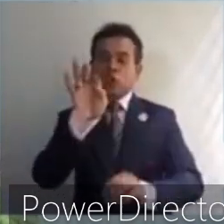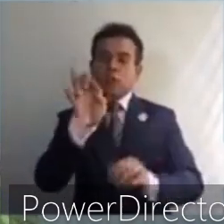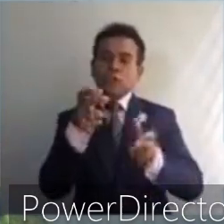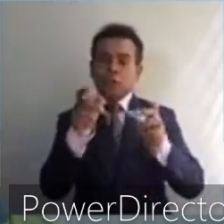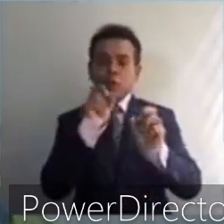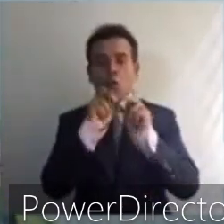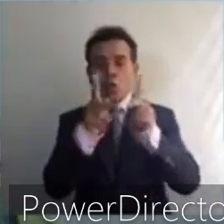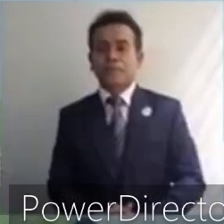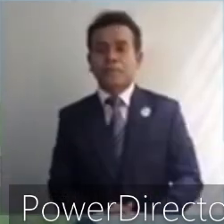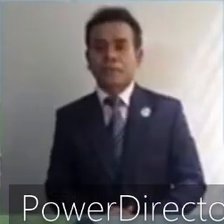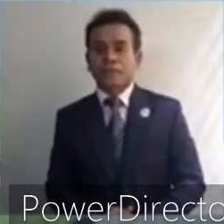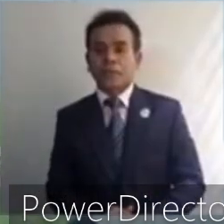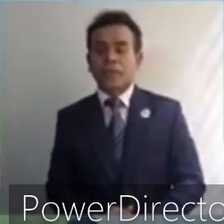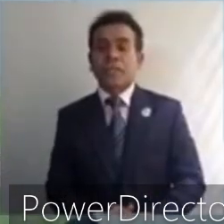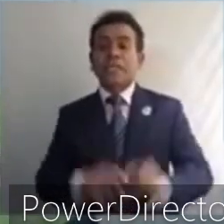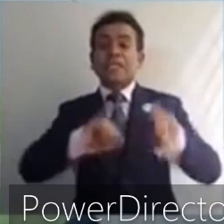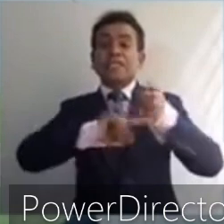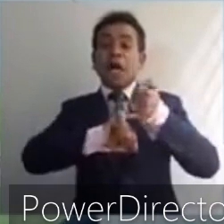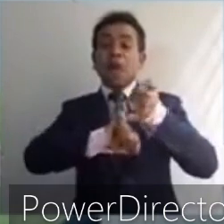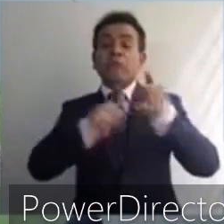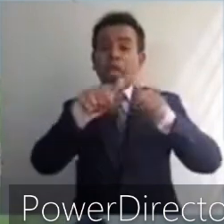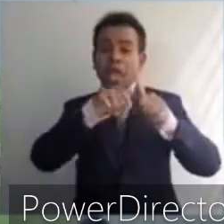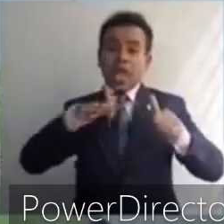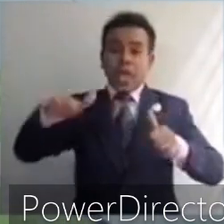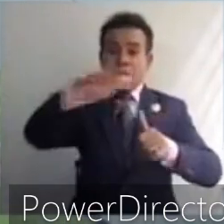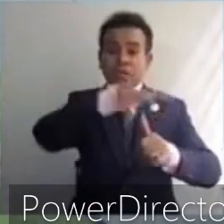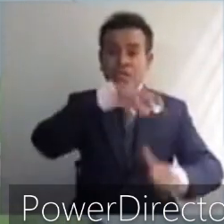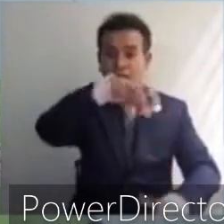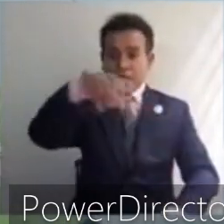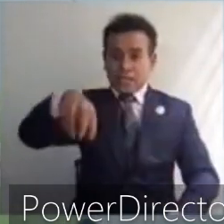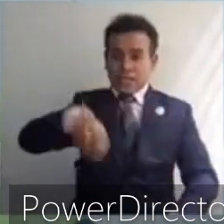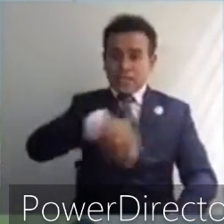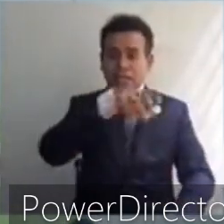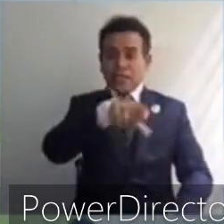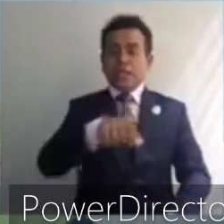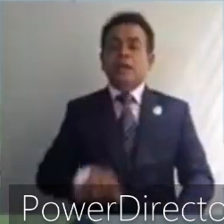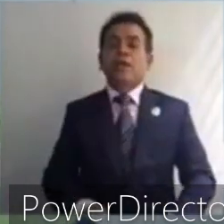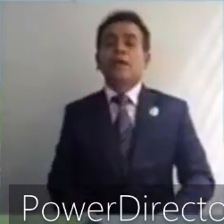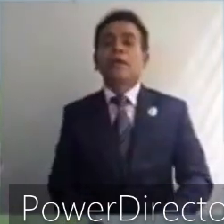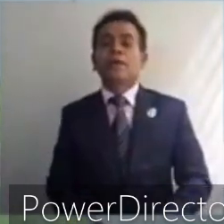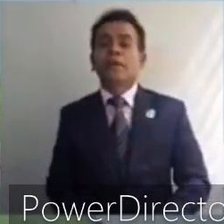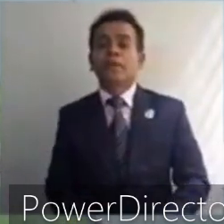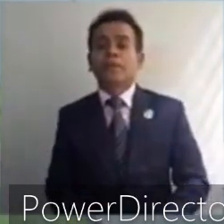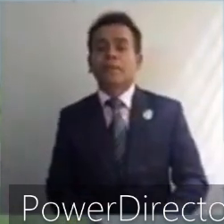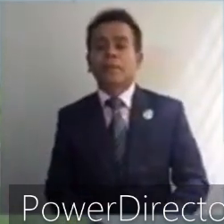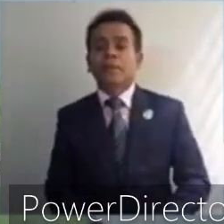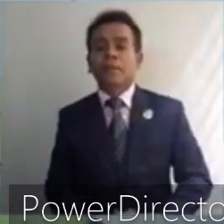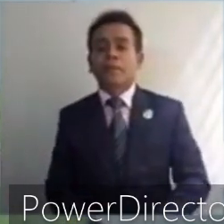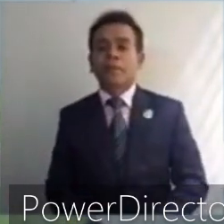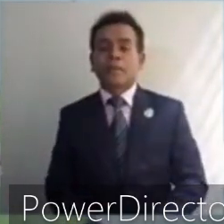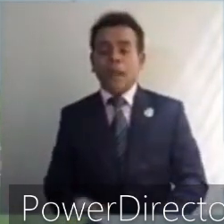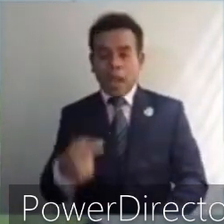এবার আমি আমাদের আপনাদের আমার পরিচয়টা দিয়ে নিই। আমি এতক্ষণ কথা বললাম